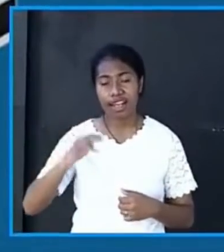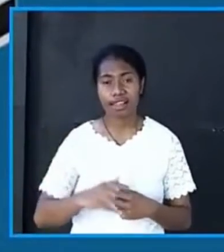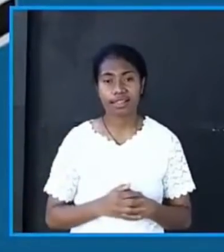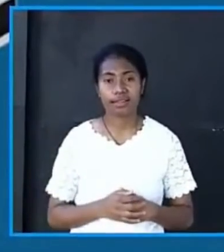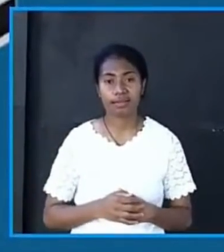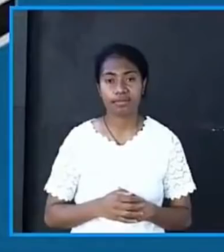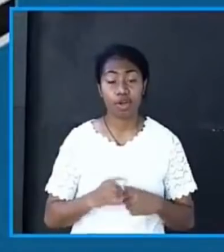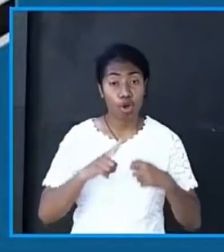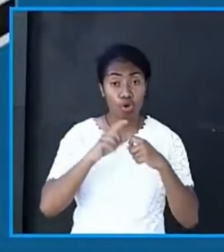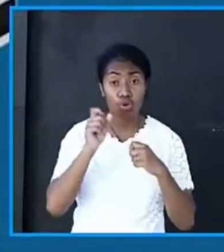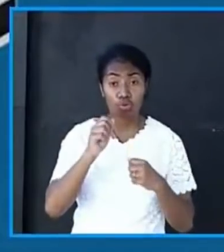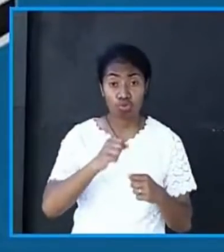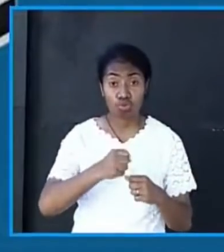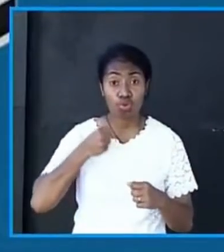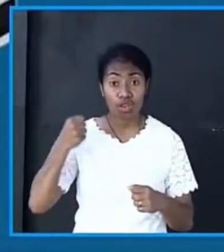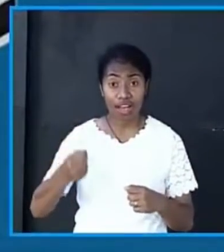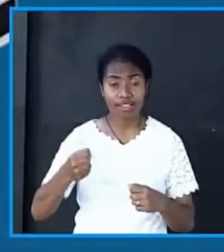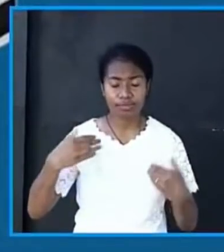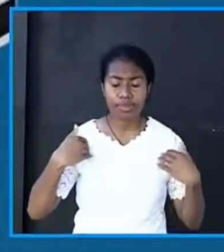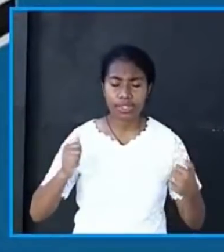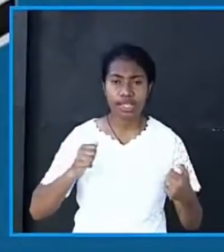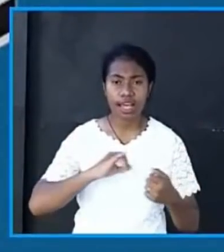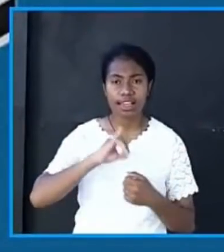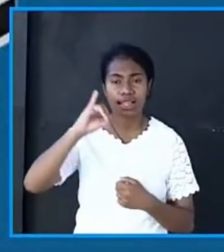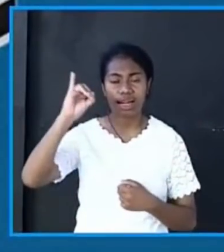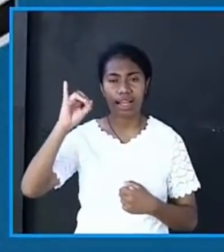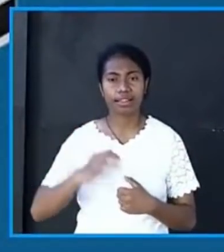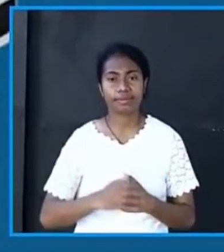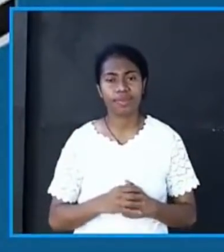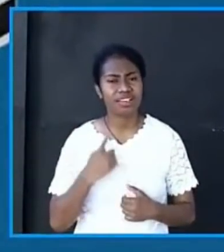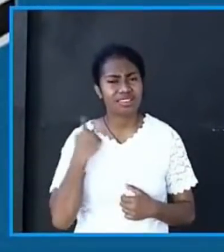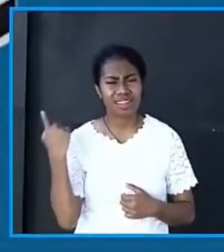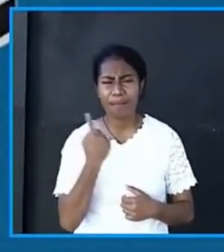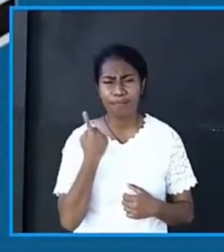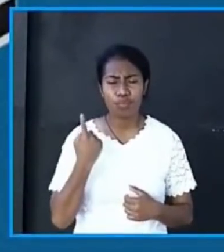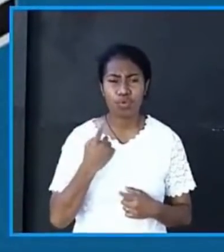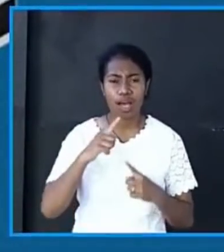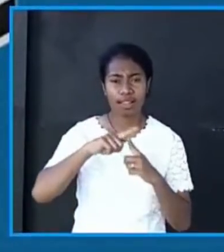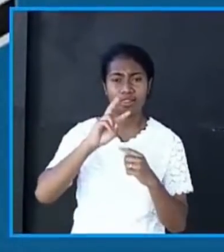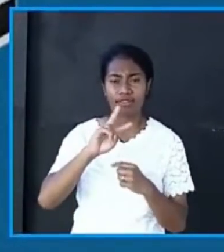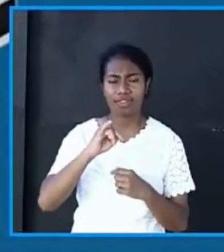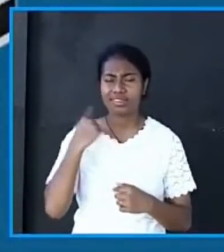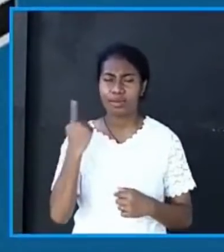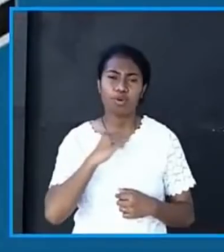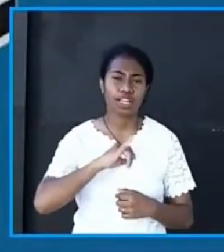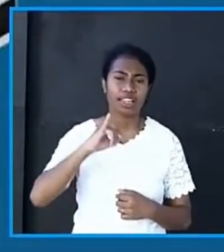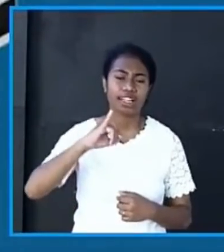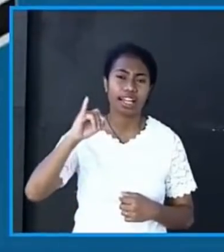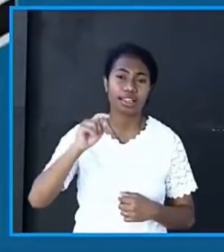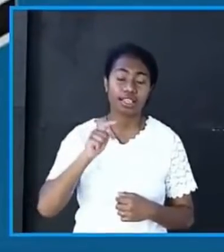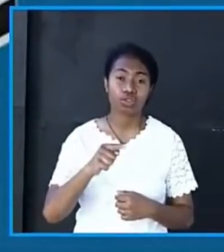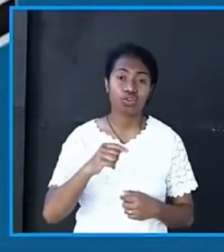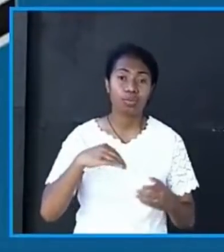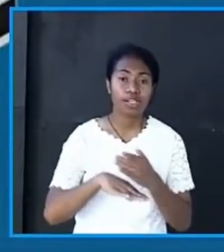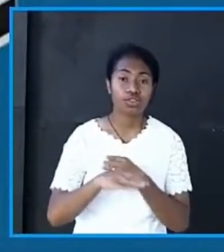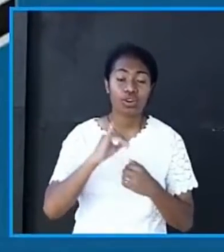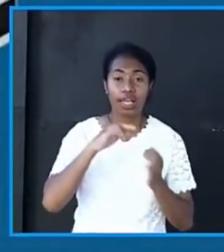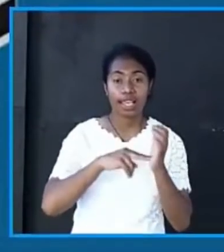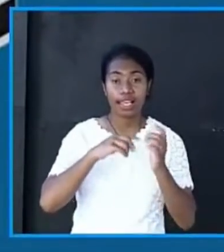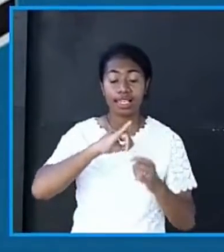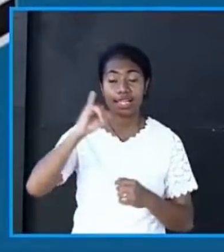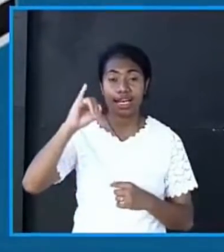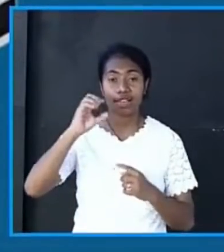ya alat di dapur dengan internet segala macam televisi dengan internet ini disebut internet of things